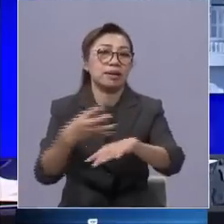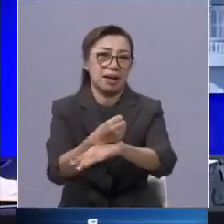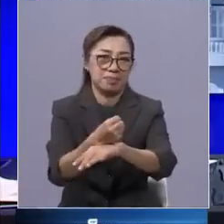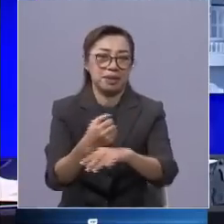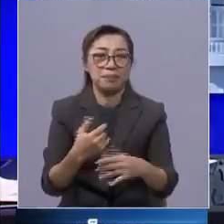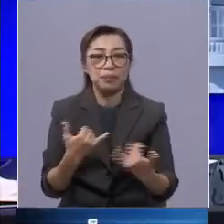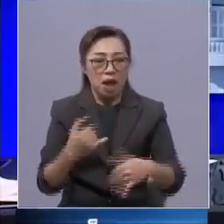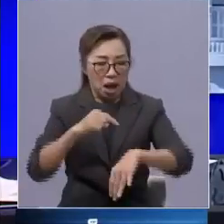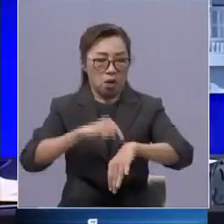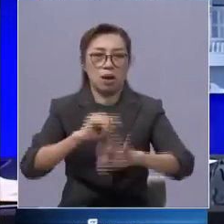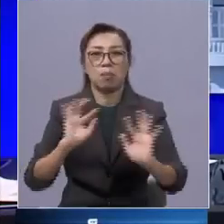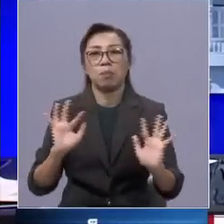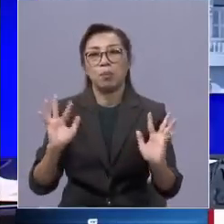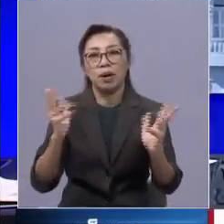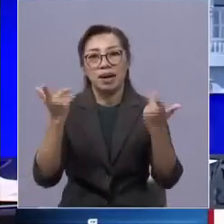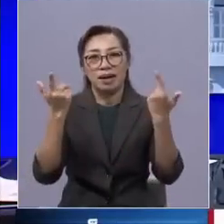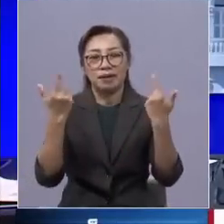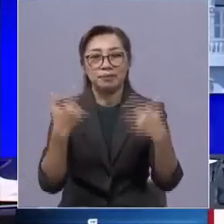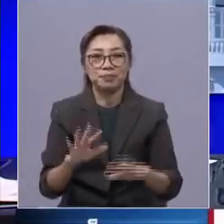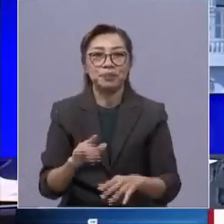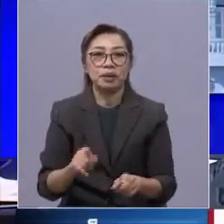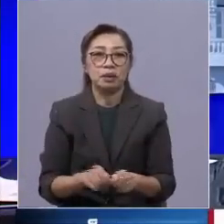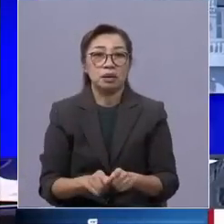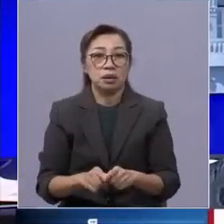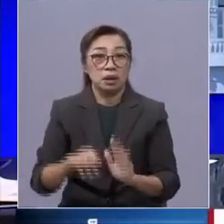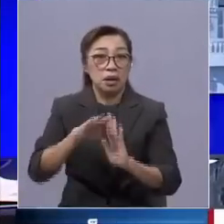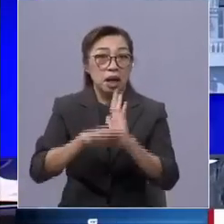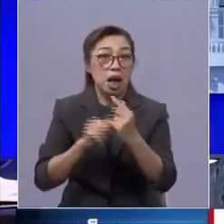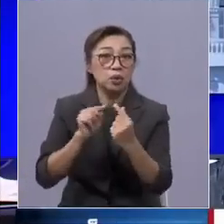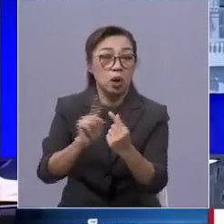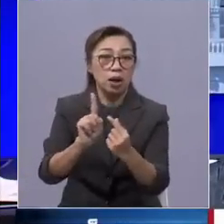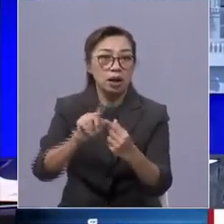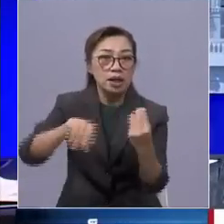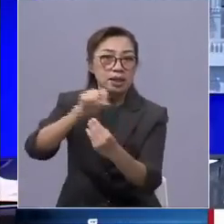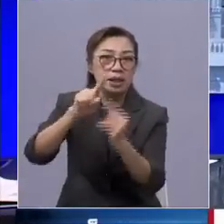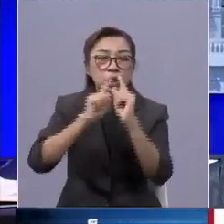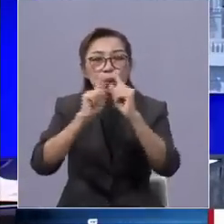ครับหมดเวลาของเก็บตกจากเนชั่นแล้วนะครับคุณผู้ชมรายการต่อไปติดตามรายการฐานทอล์กนะครับ